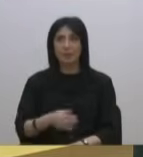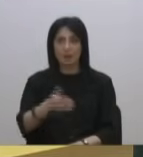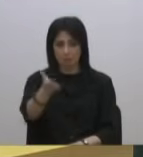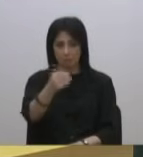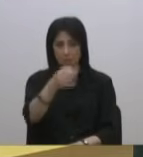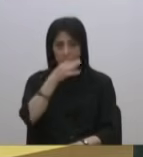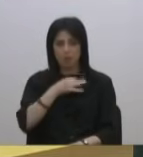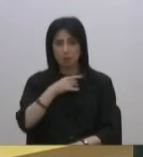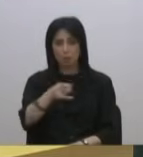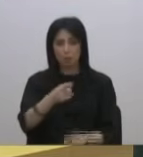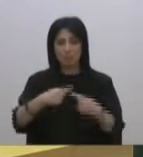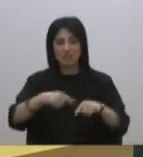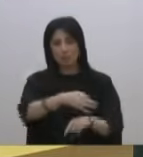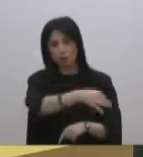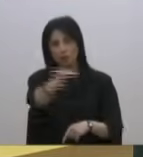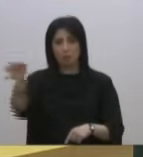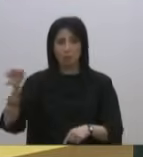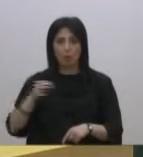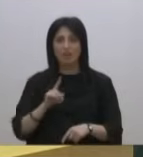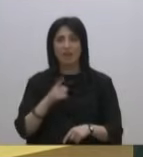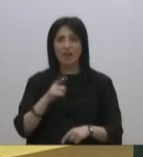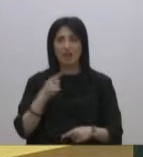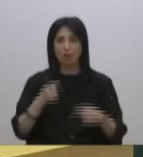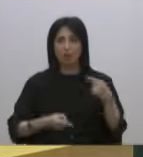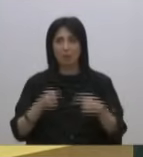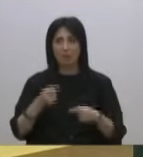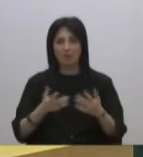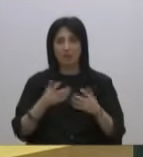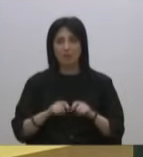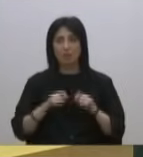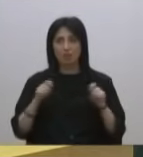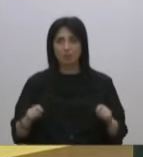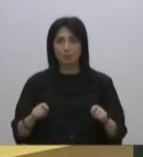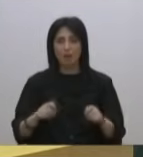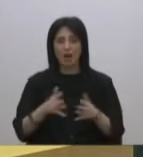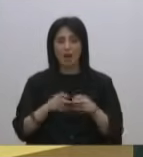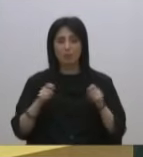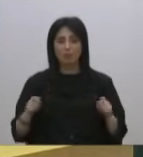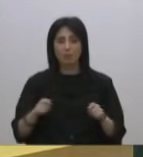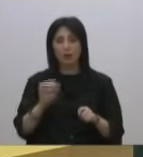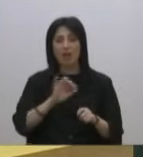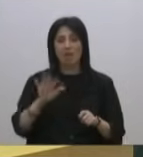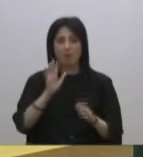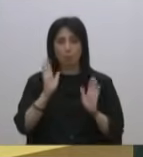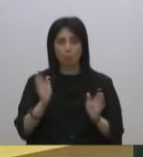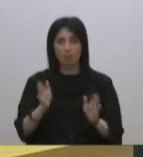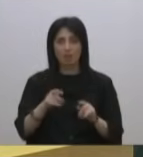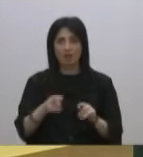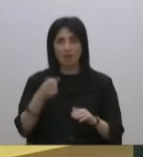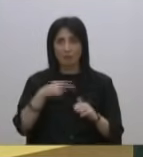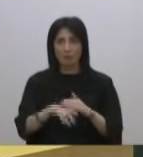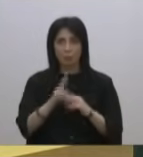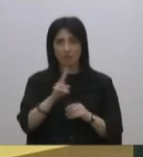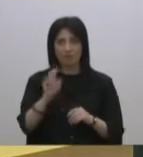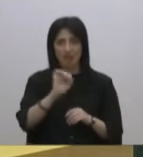გაეცით ჩვენ საზოგადოებას პასუხი, რატომ ებრძვით გამჭვირვალობას. გამჭვირვალობა ეს არის ევროპულობა და აქედან გამომდინარე,